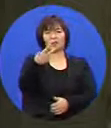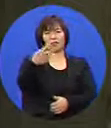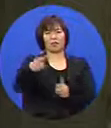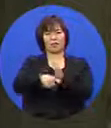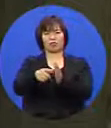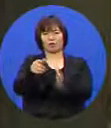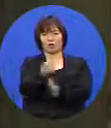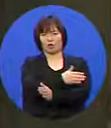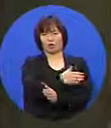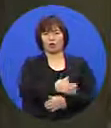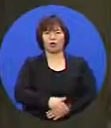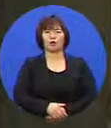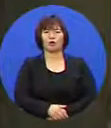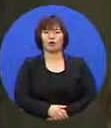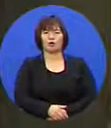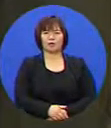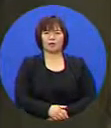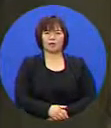2000년도부터서